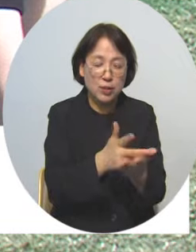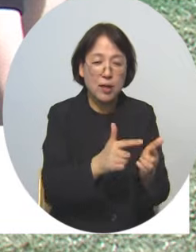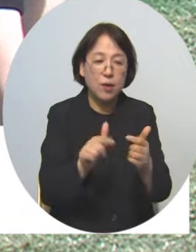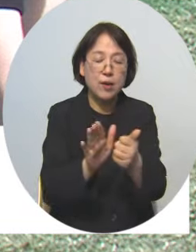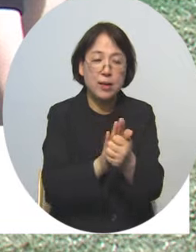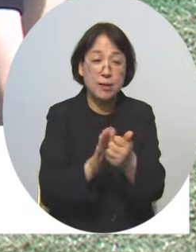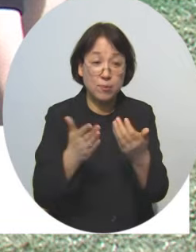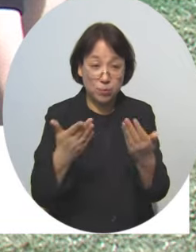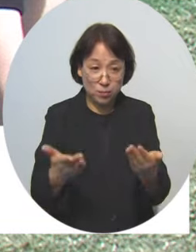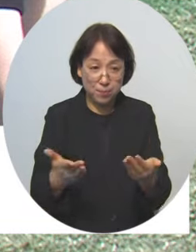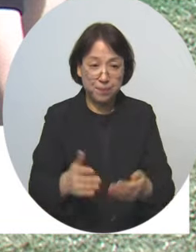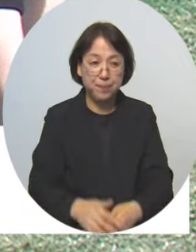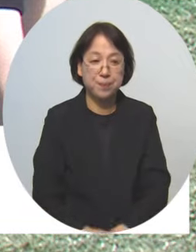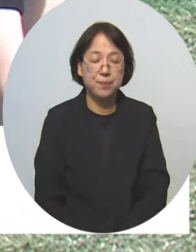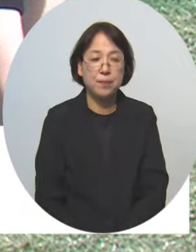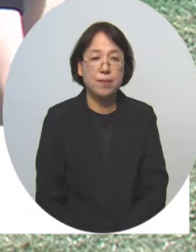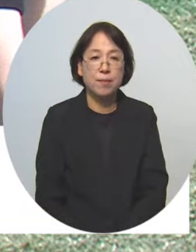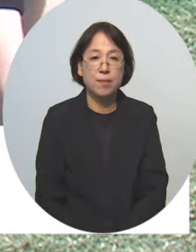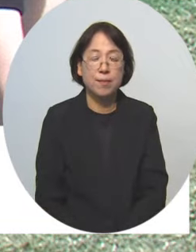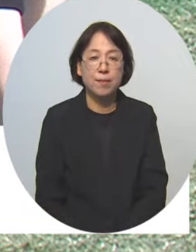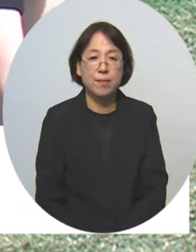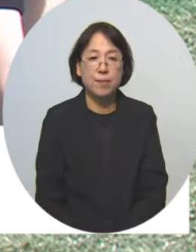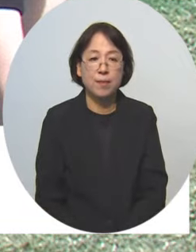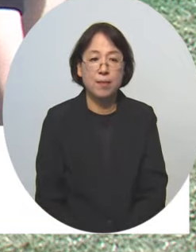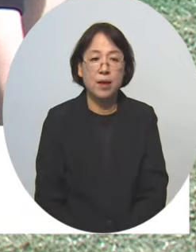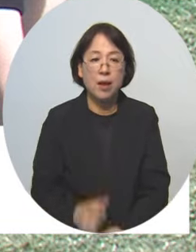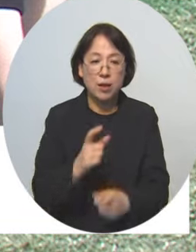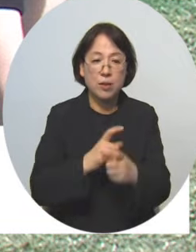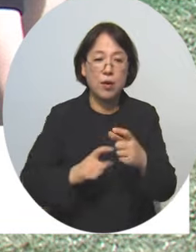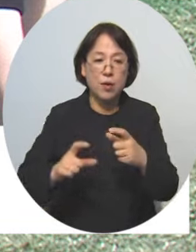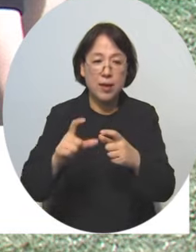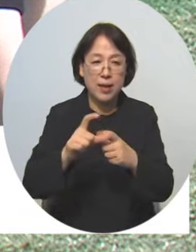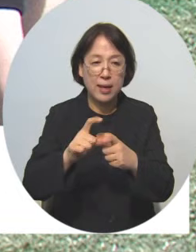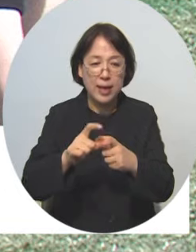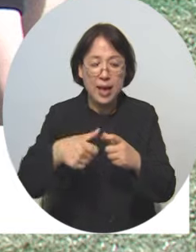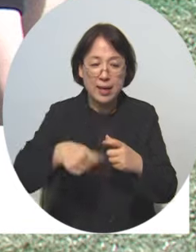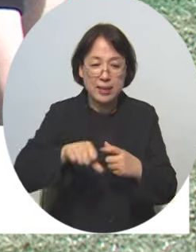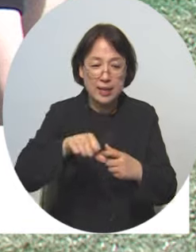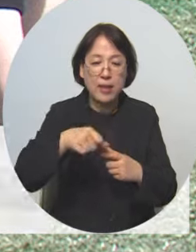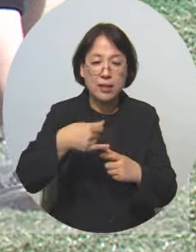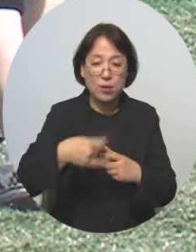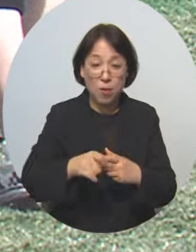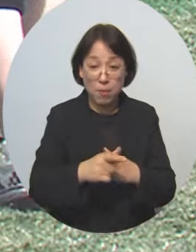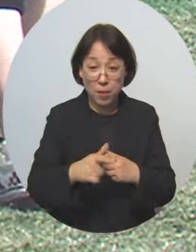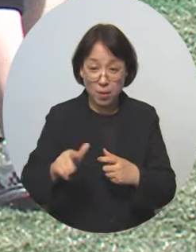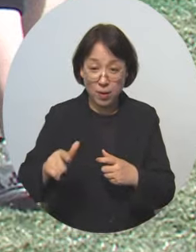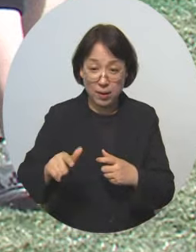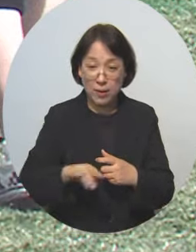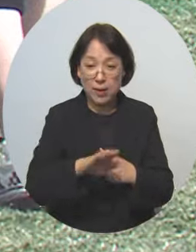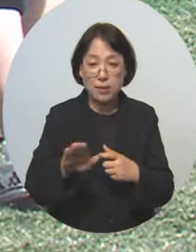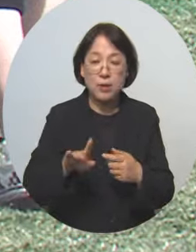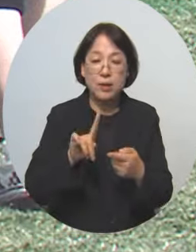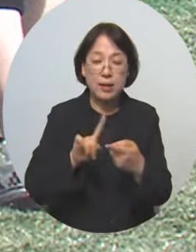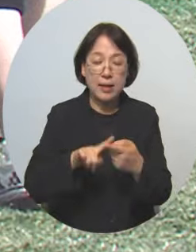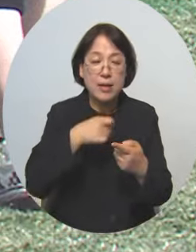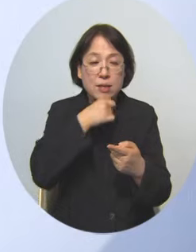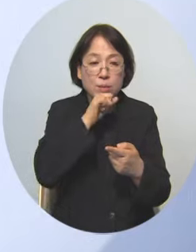밀착형 혜택도 지속 확대하기로 했습니다. 여기에 더해 다자녀 가정에 대한 인센티브도 확대합니다.